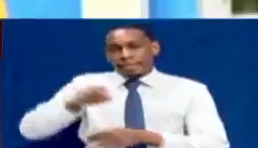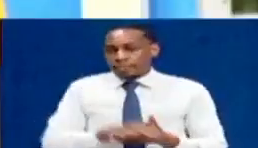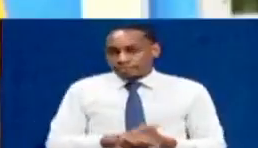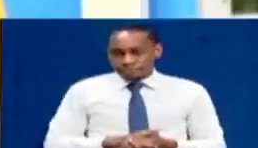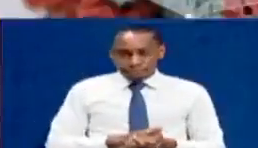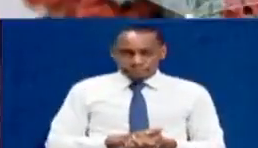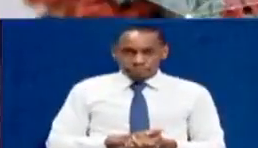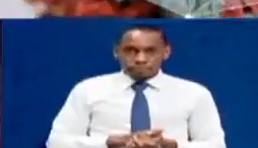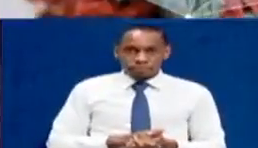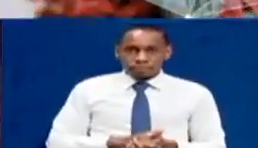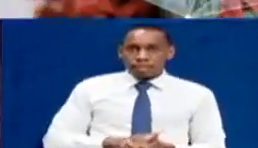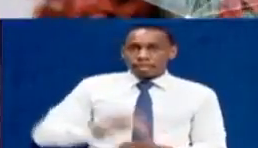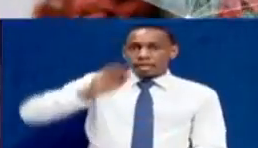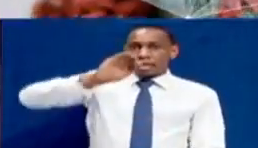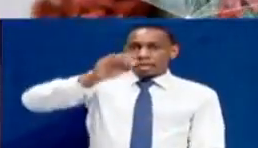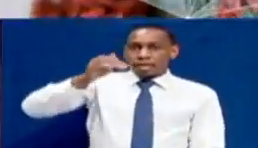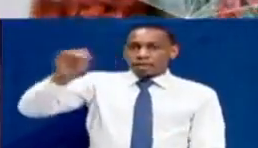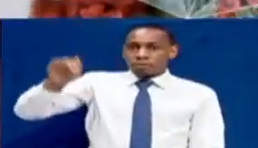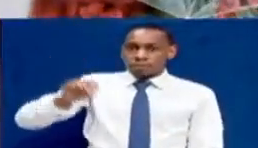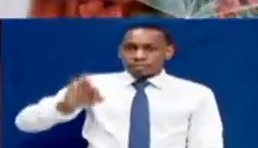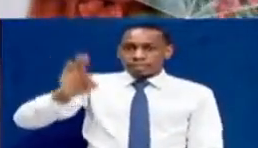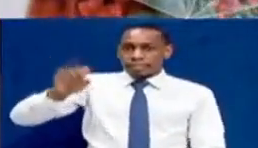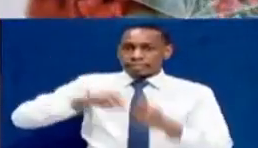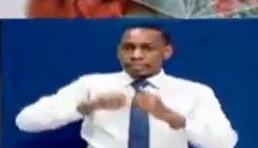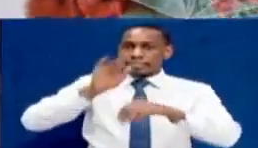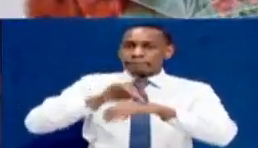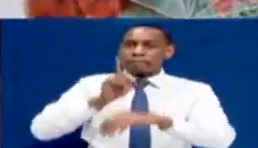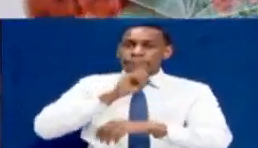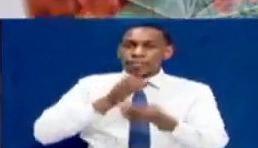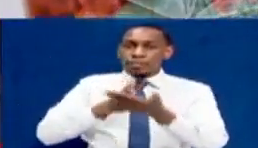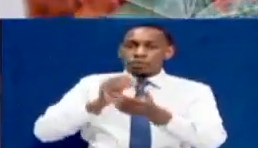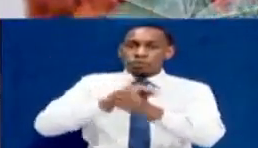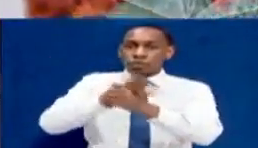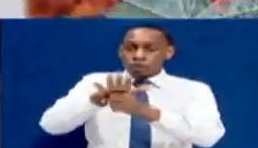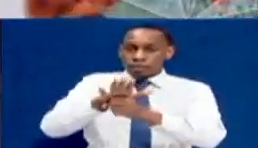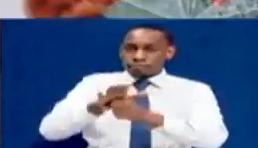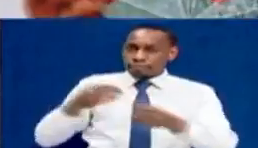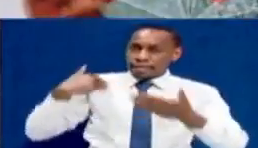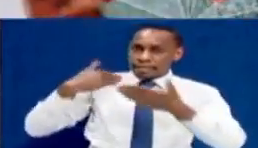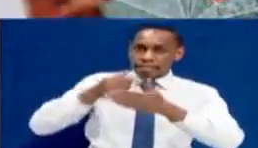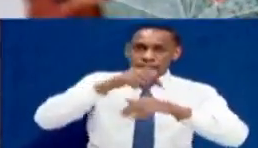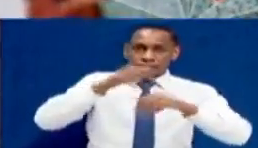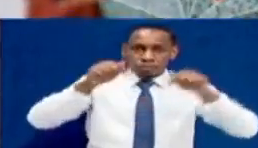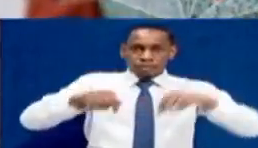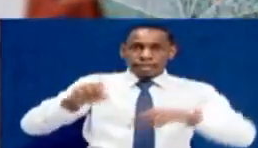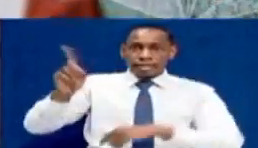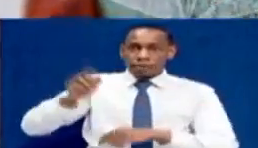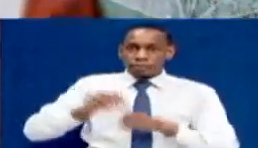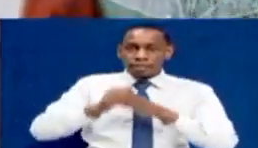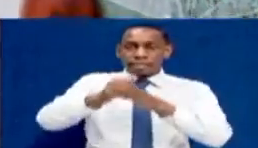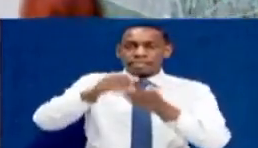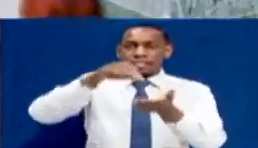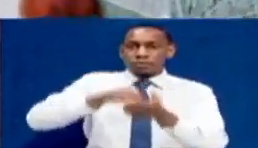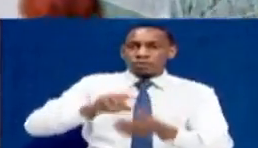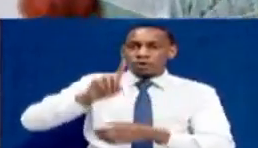bed capacity. Kaunti 36 zimeathirika na ugonjwa huo, na kufikia leo, kaunti ya Nairobi inaongoza na